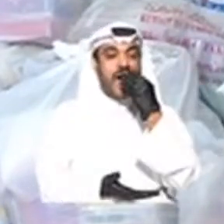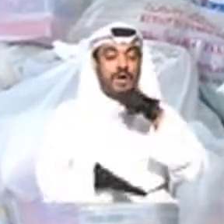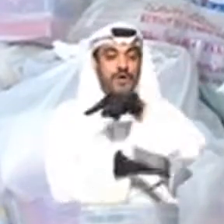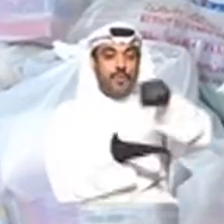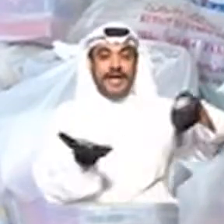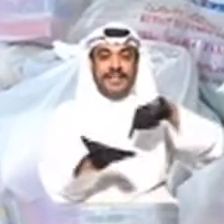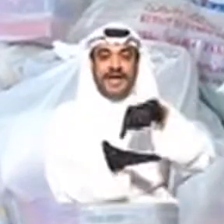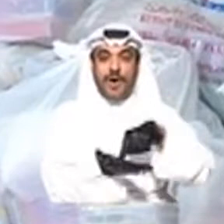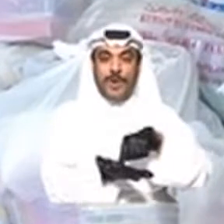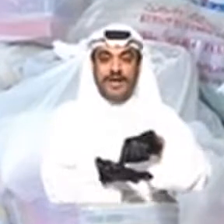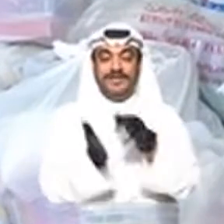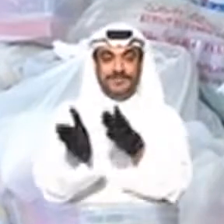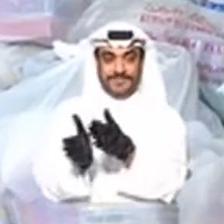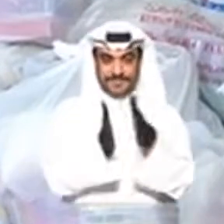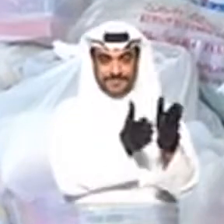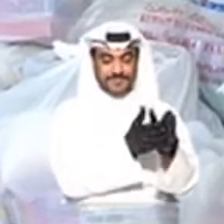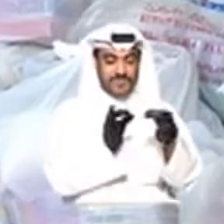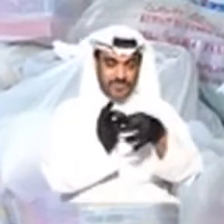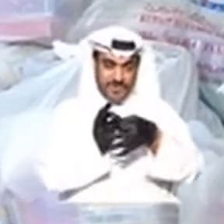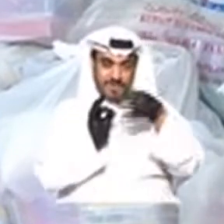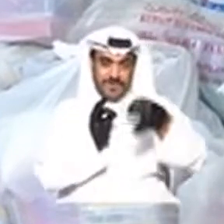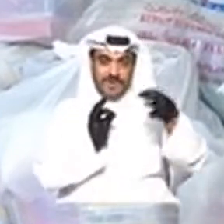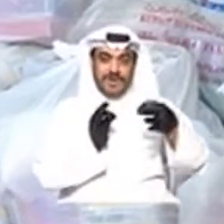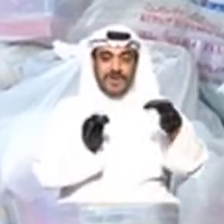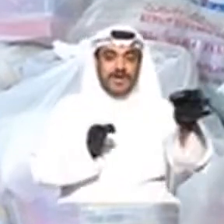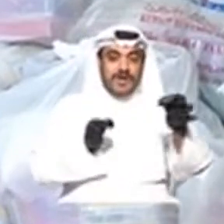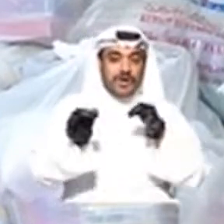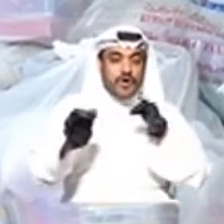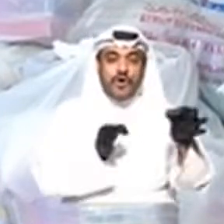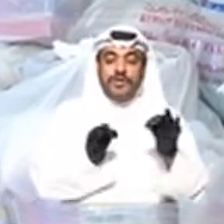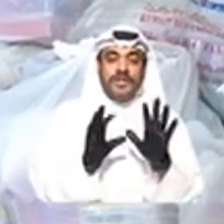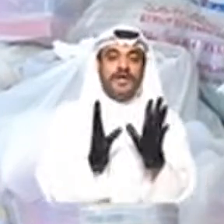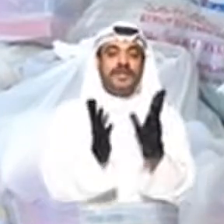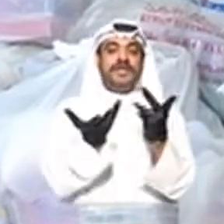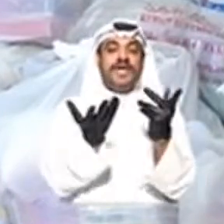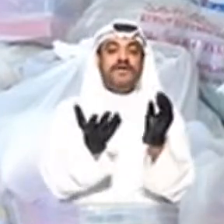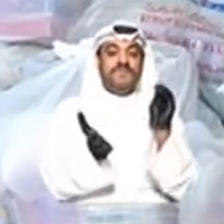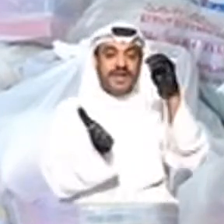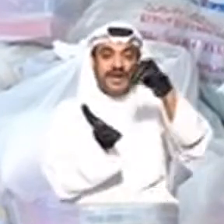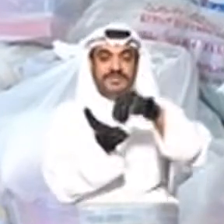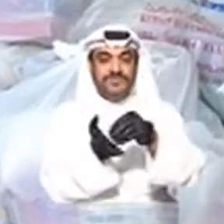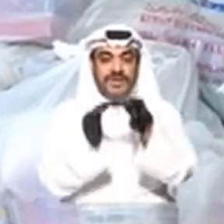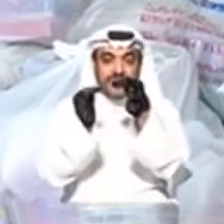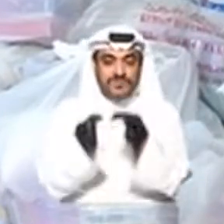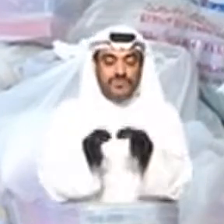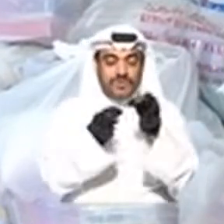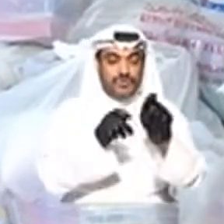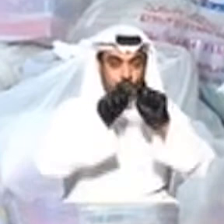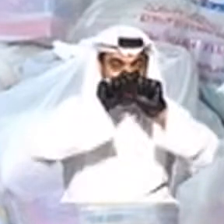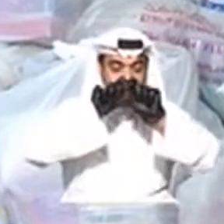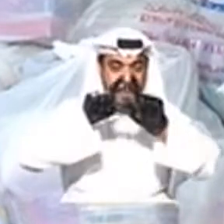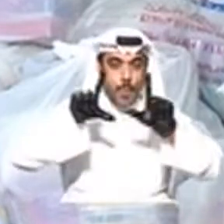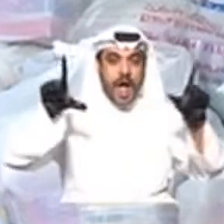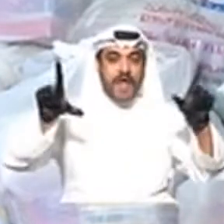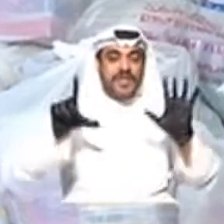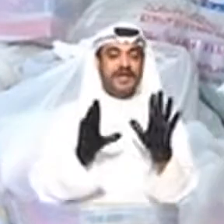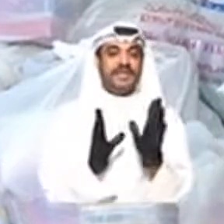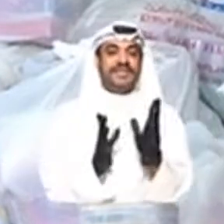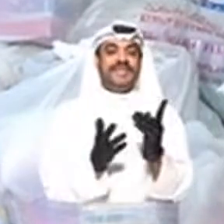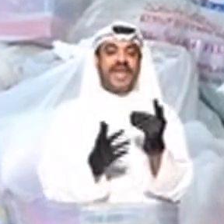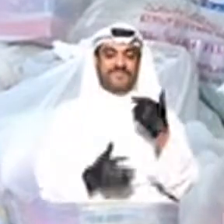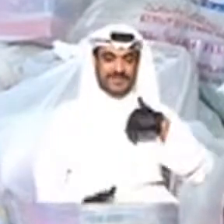لكن لنتحدث أكثر عن هذه الخطة التي وضعت والتي أصبحت تفاصيلها واضحة مع